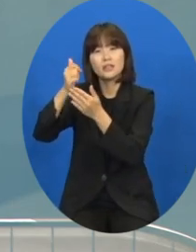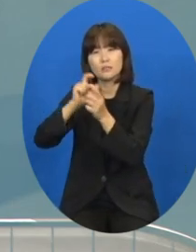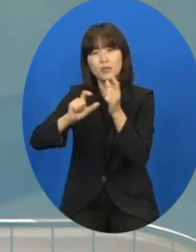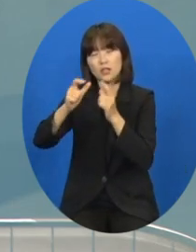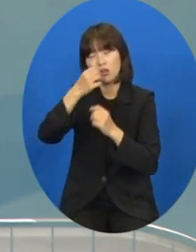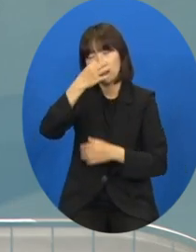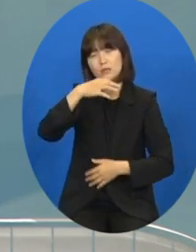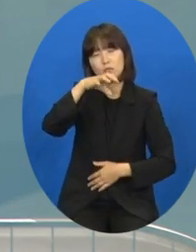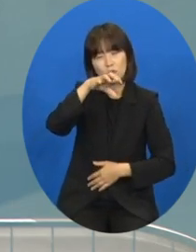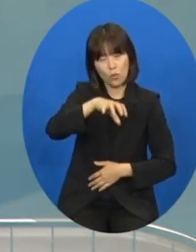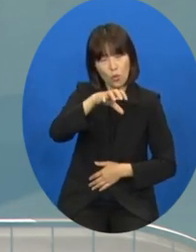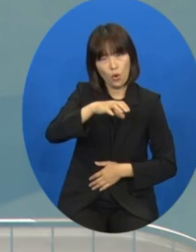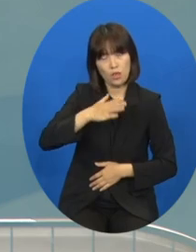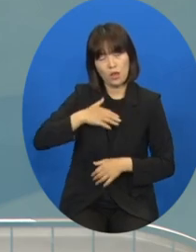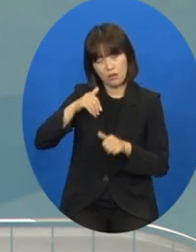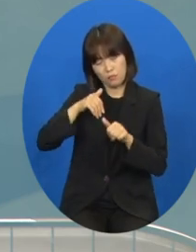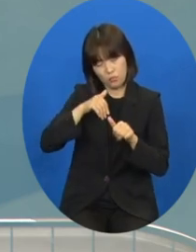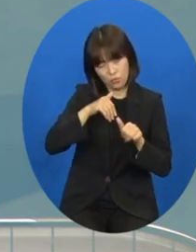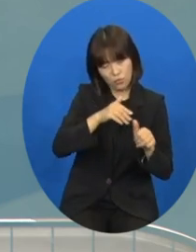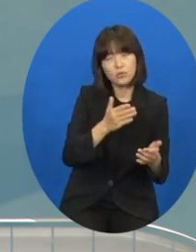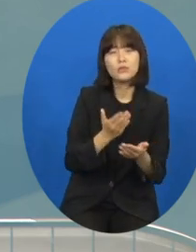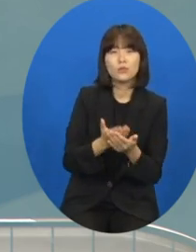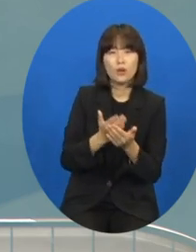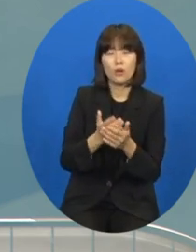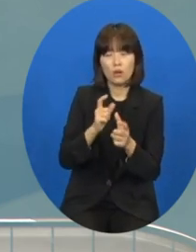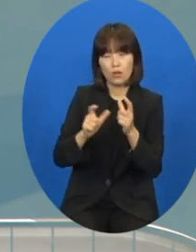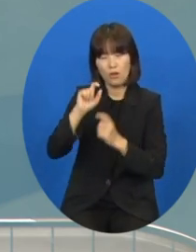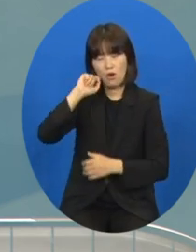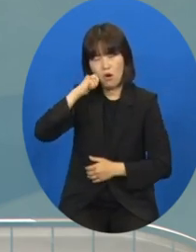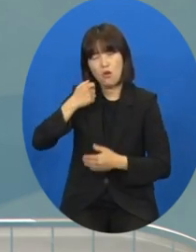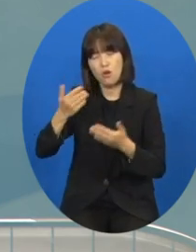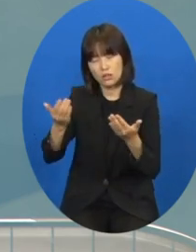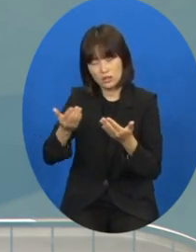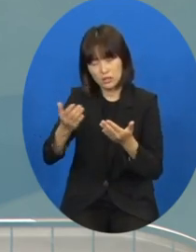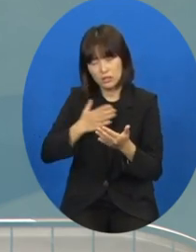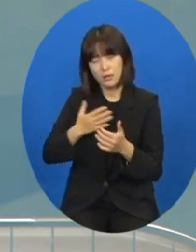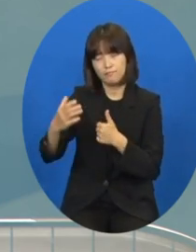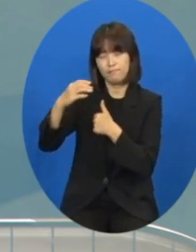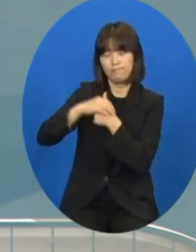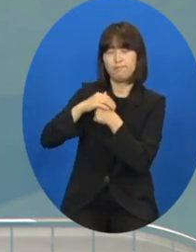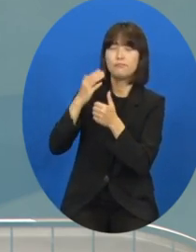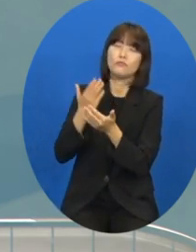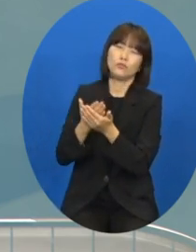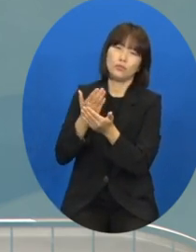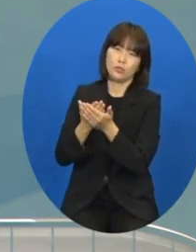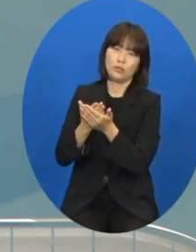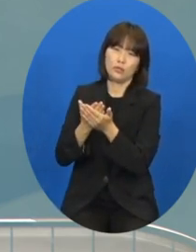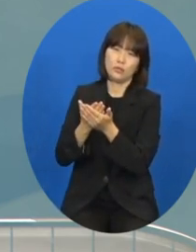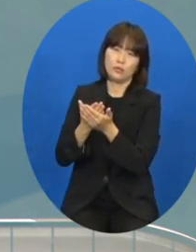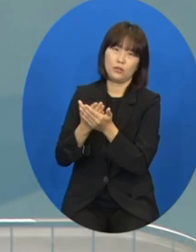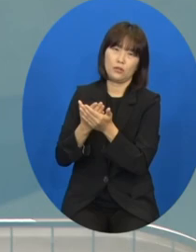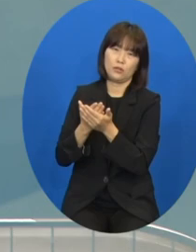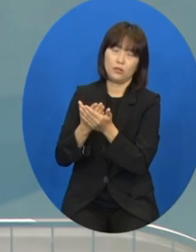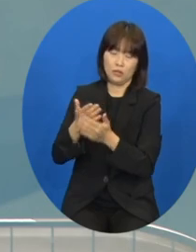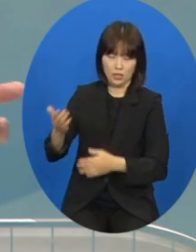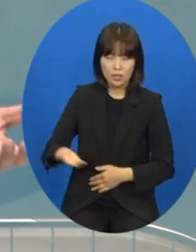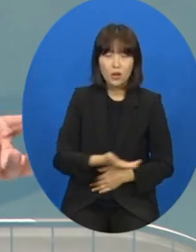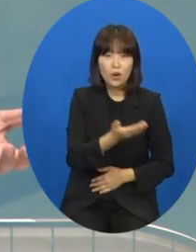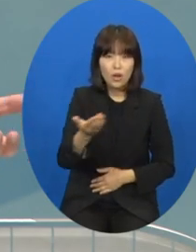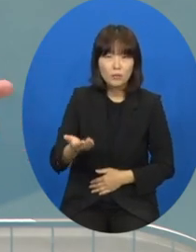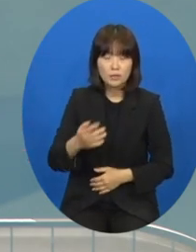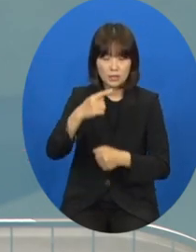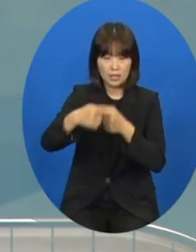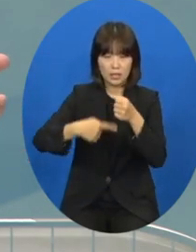더 힘든 곳에 나 보내주세요. 더 어려운 일 나아가게 해주세요. 여러분 이제